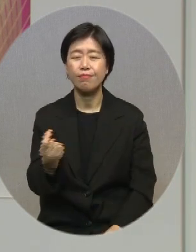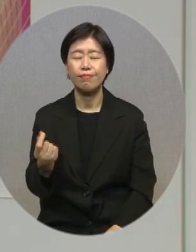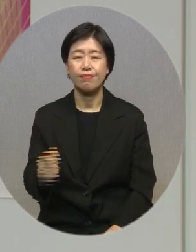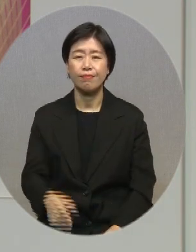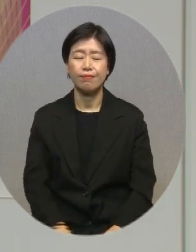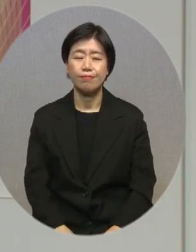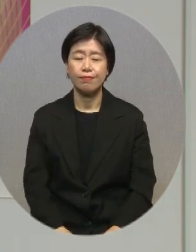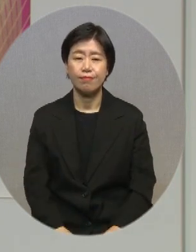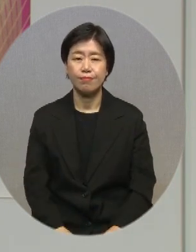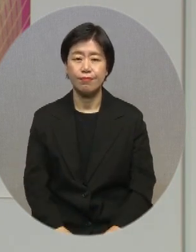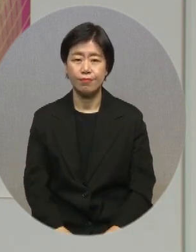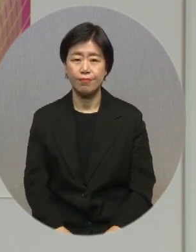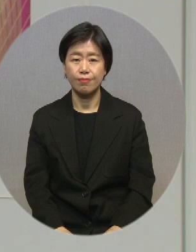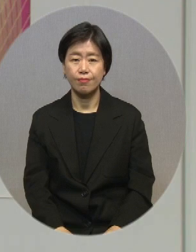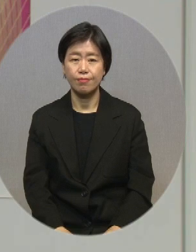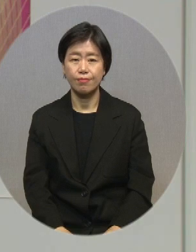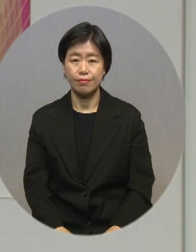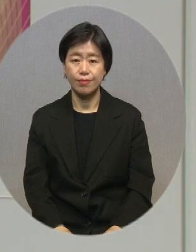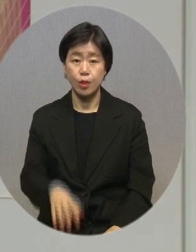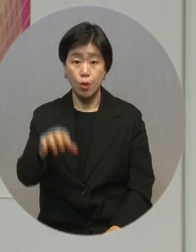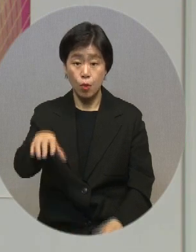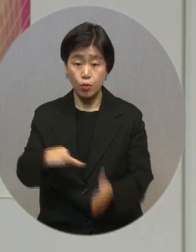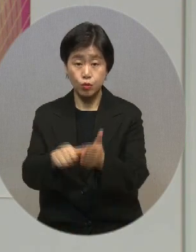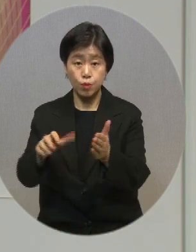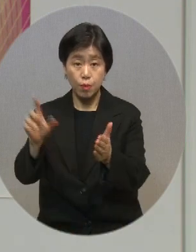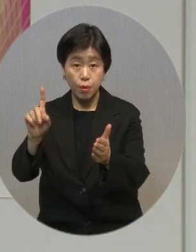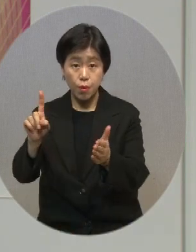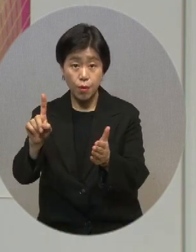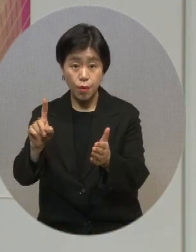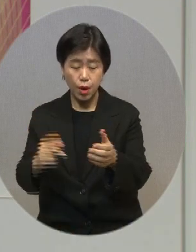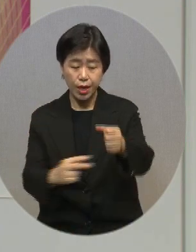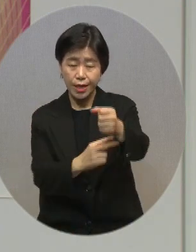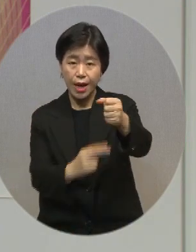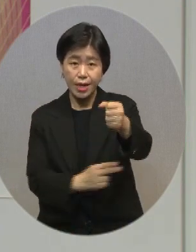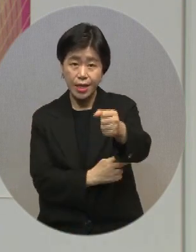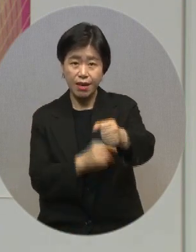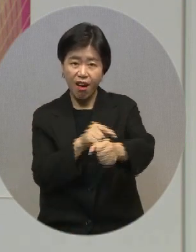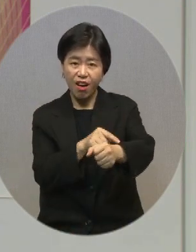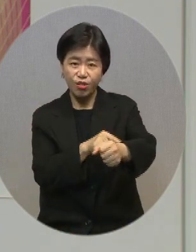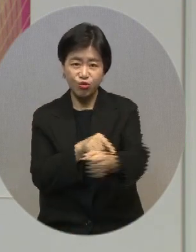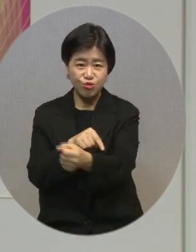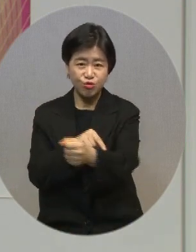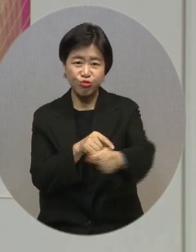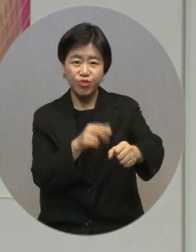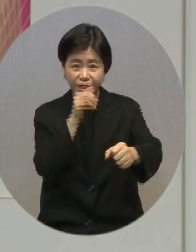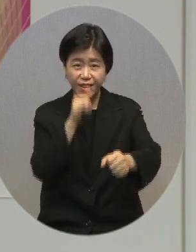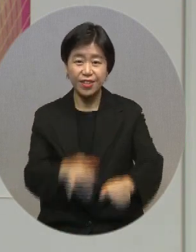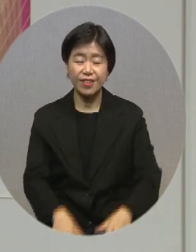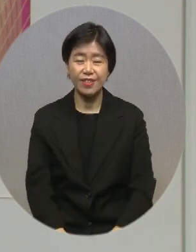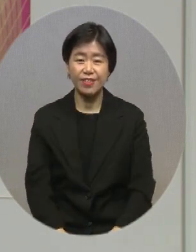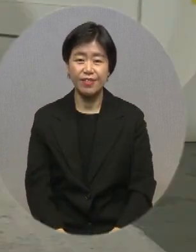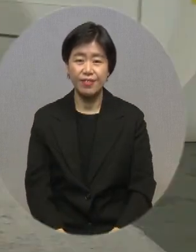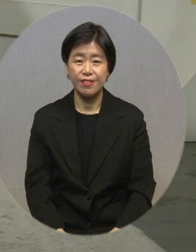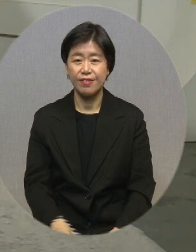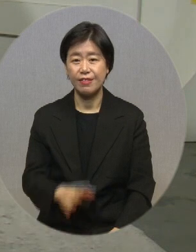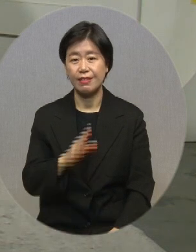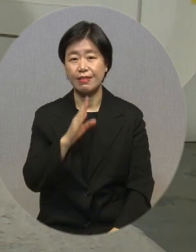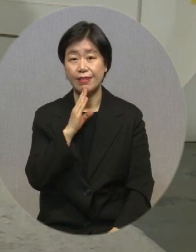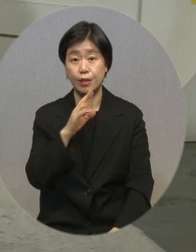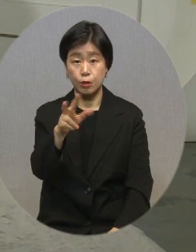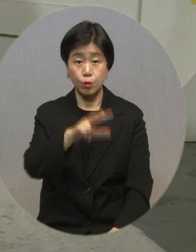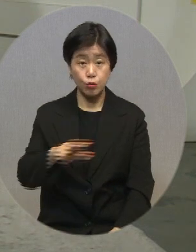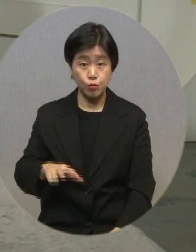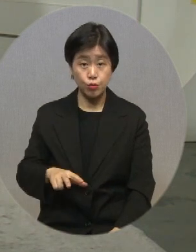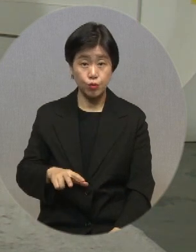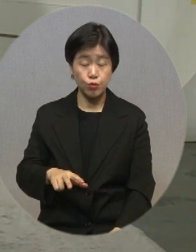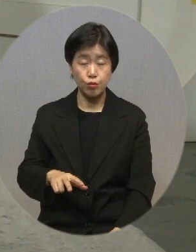아, 출렁다리. 출렁다리. 예. 관광명소 아니에요? 너무 멋있어요. 한번 놀러 오세요. 예. 네. 아, 그러죠. 가봐야죠. 가봐야죠. 예. 전국에 지금 출렁다리가 많이 생겼어요.